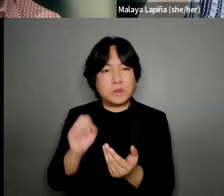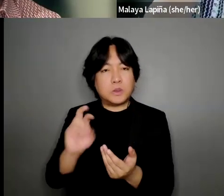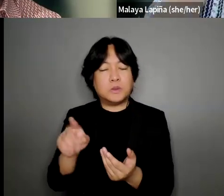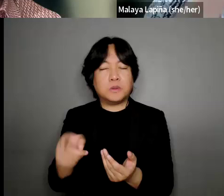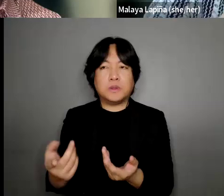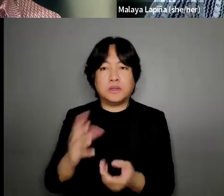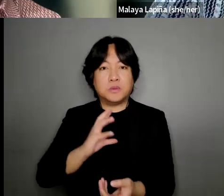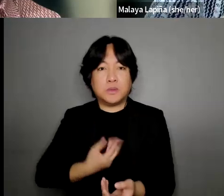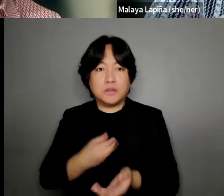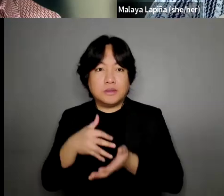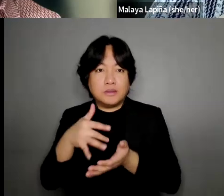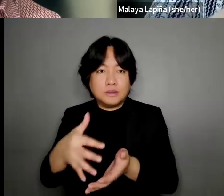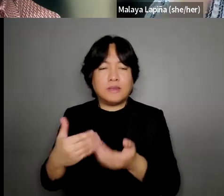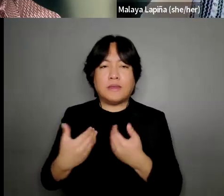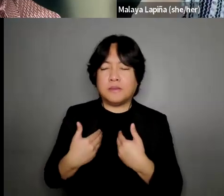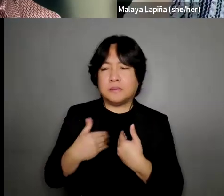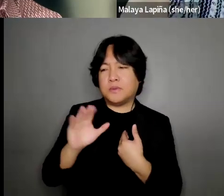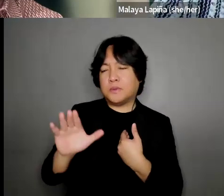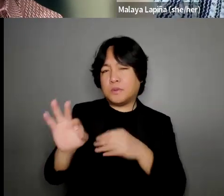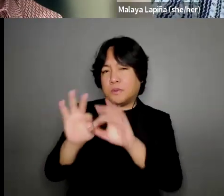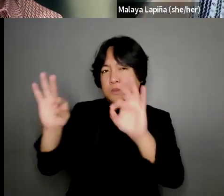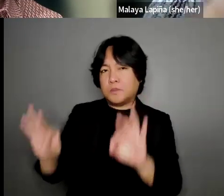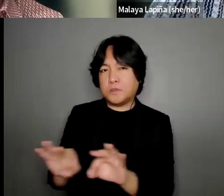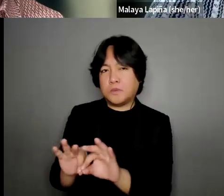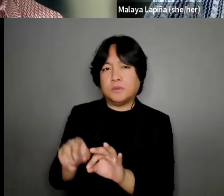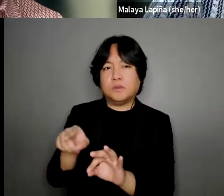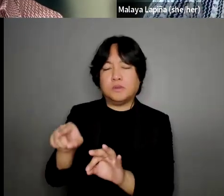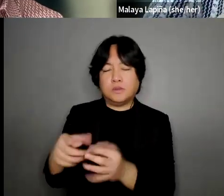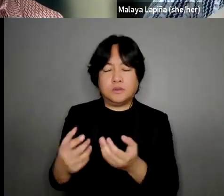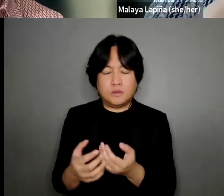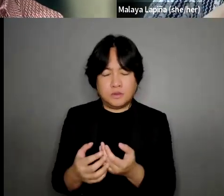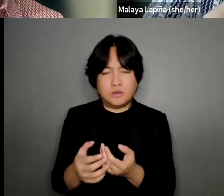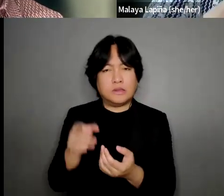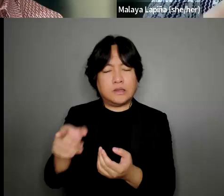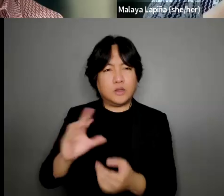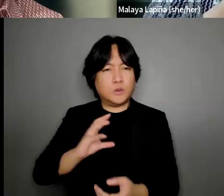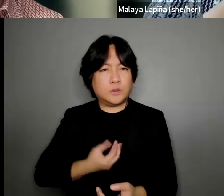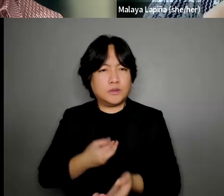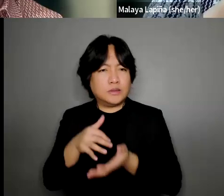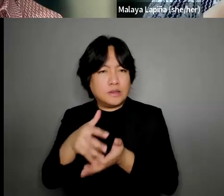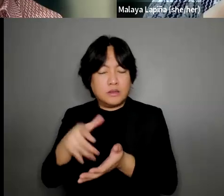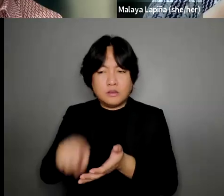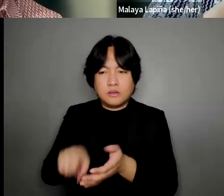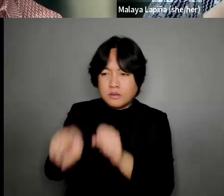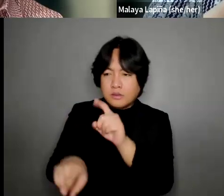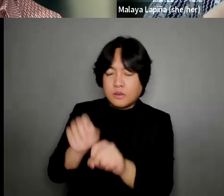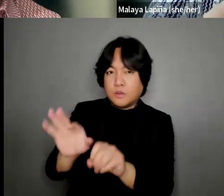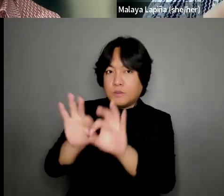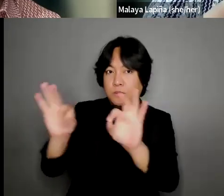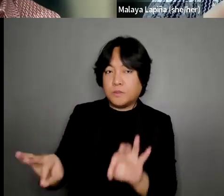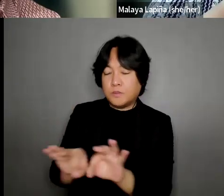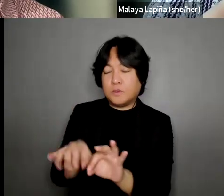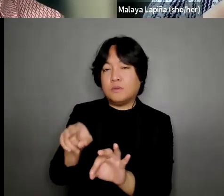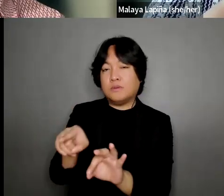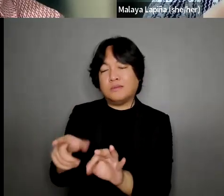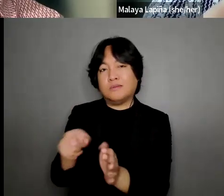siguro na merong iba din silang form. Pero dun sa theoretical na aspeto ng trans studies, kinakailangan i-interrogate yung form ng pagsusulat